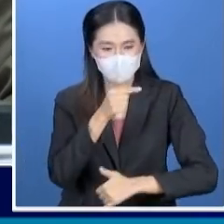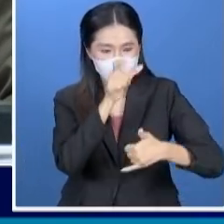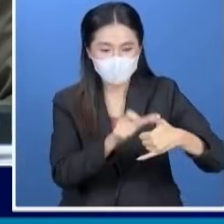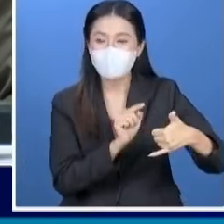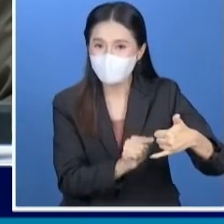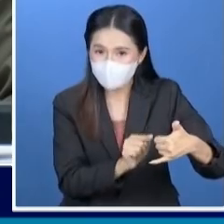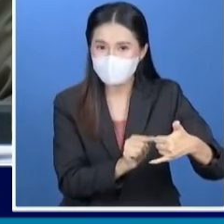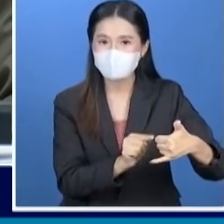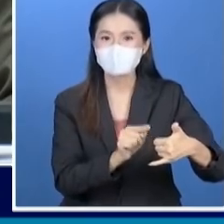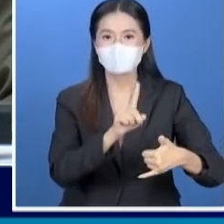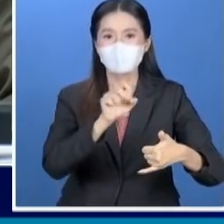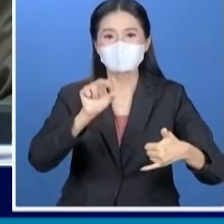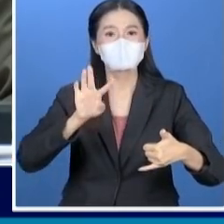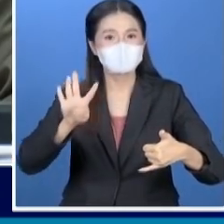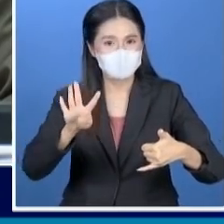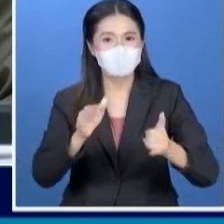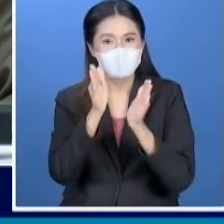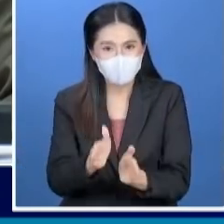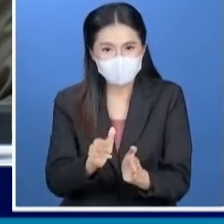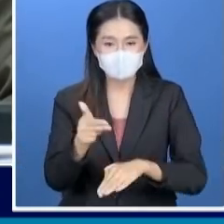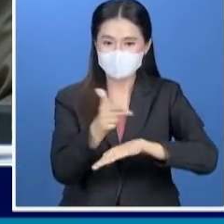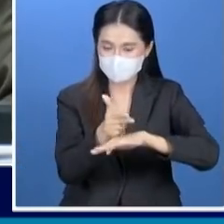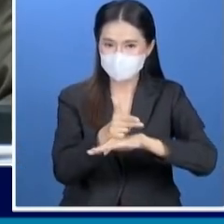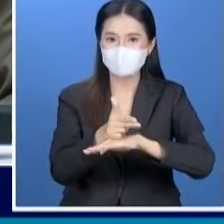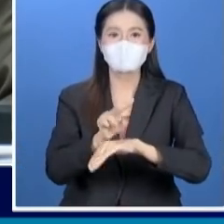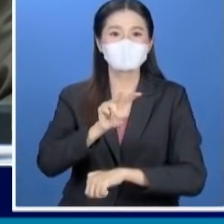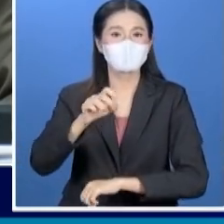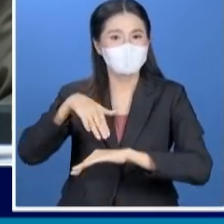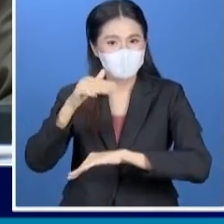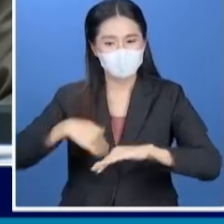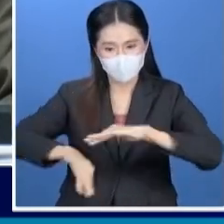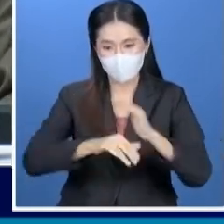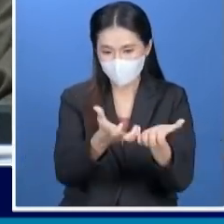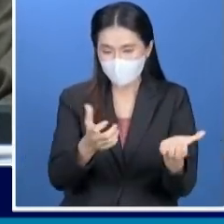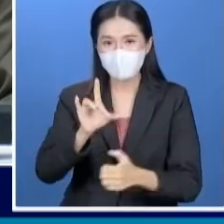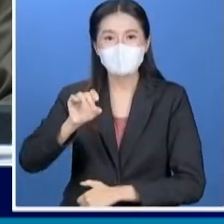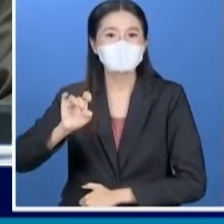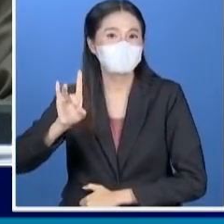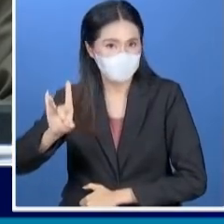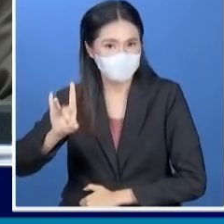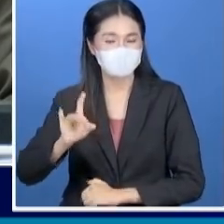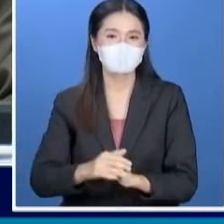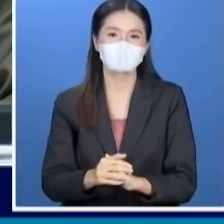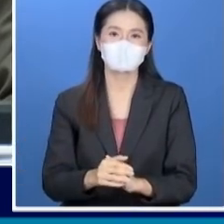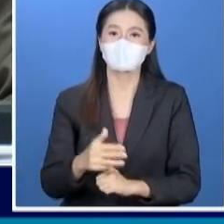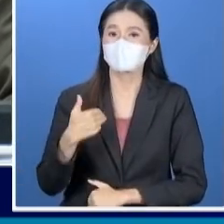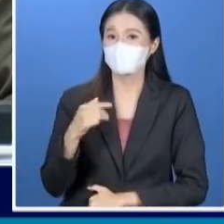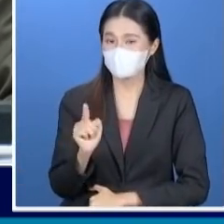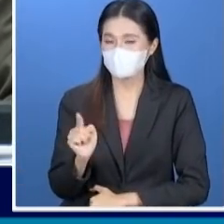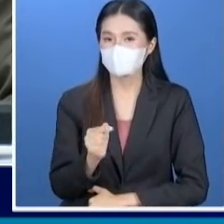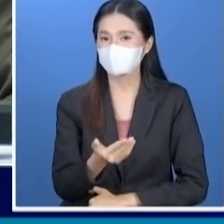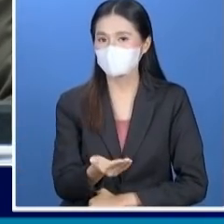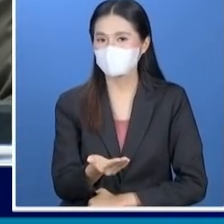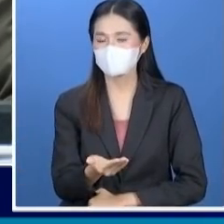ล134ปากนะครับคลิปวิดีโอ200คลิปวัตถุพยาน88ชิ้นนะครับแล้วก็ผล